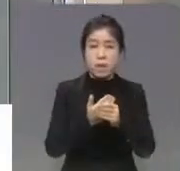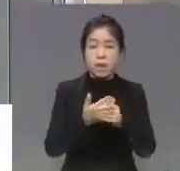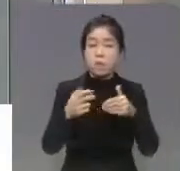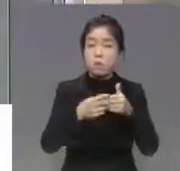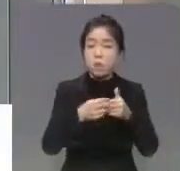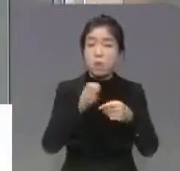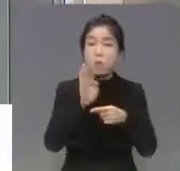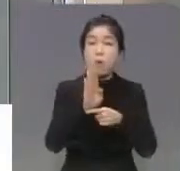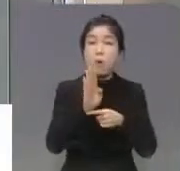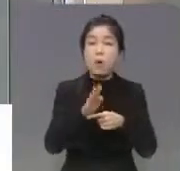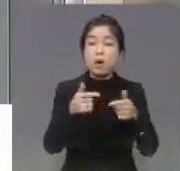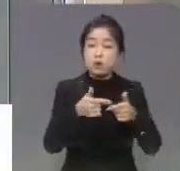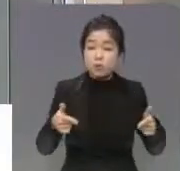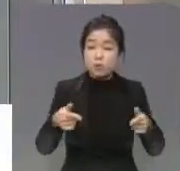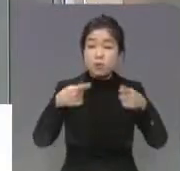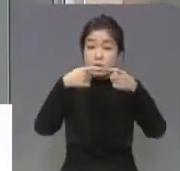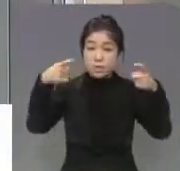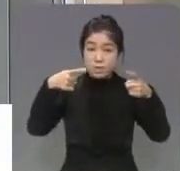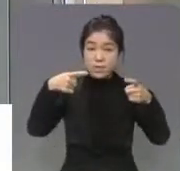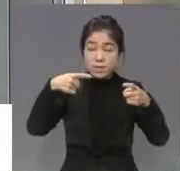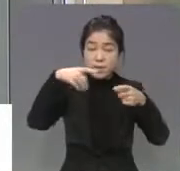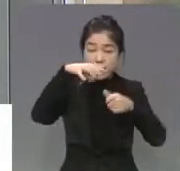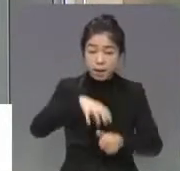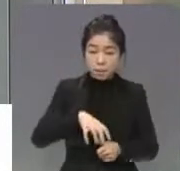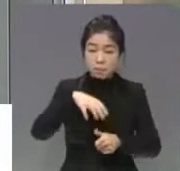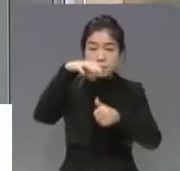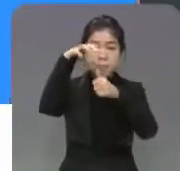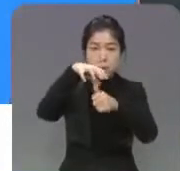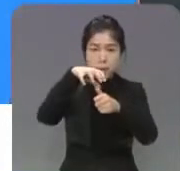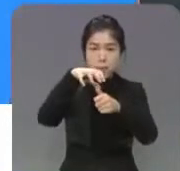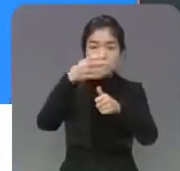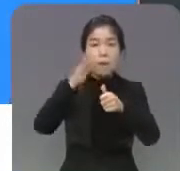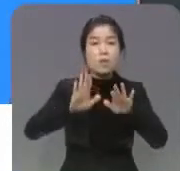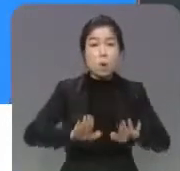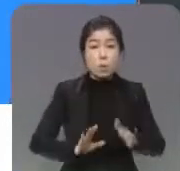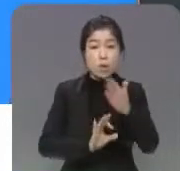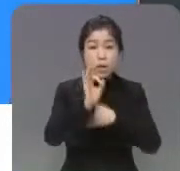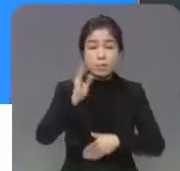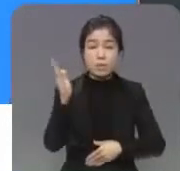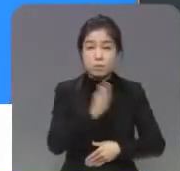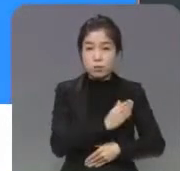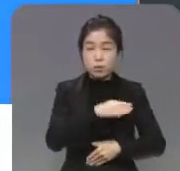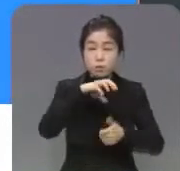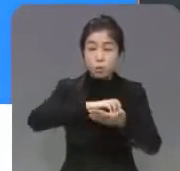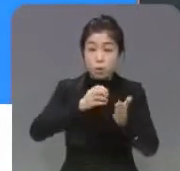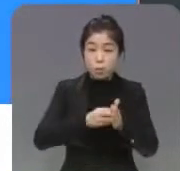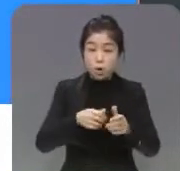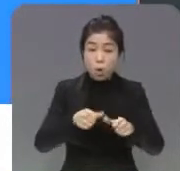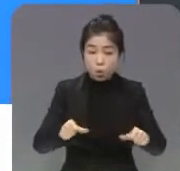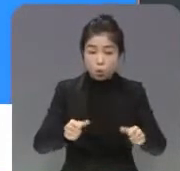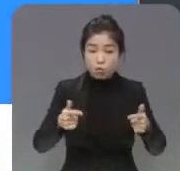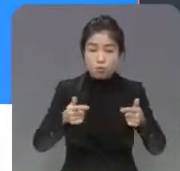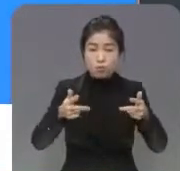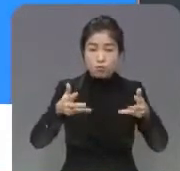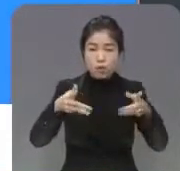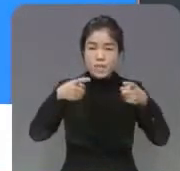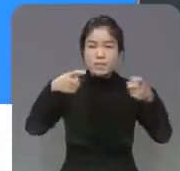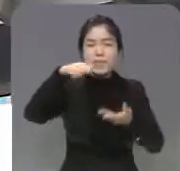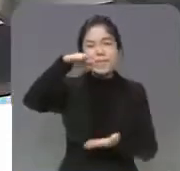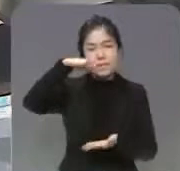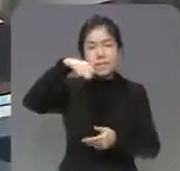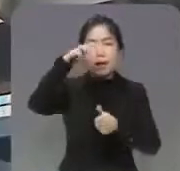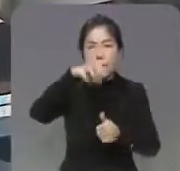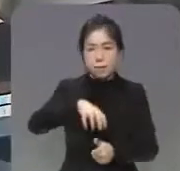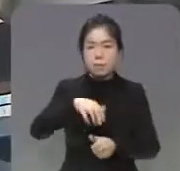전남대병원 본관 6층과 11층을 동일 집단 격리해왔는데 오늘 오전부터 격리 범위를 5층부터 11층까지로 확대하기로